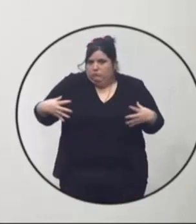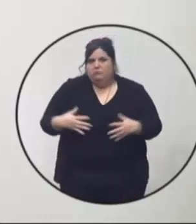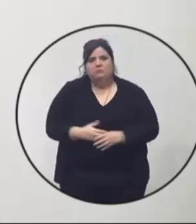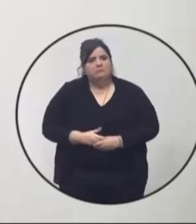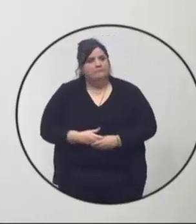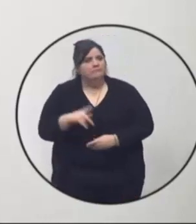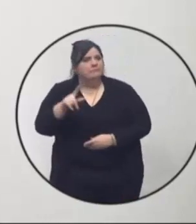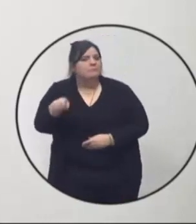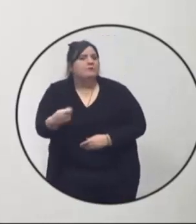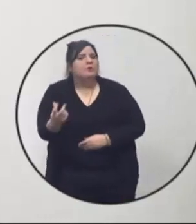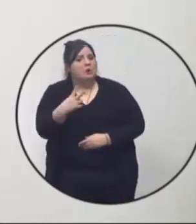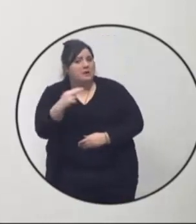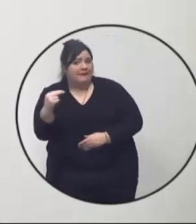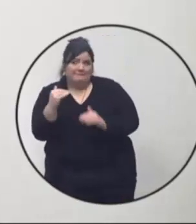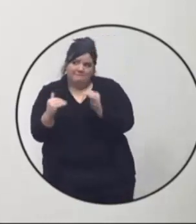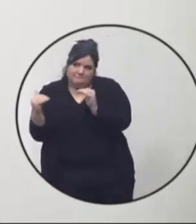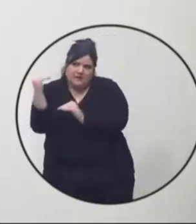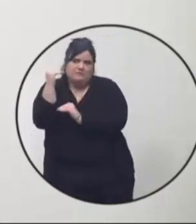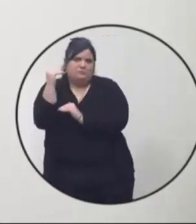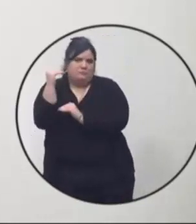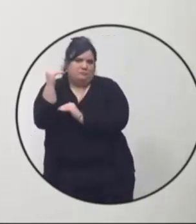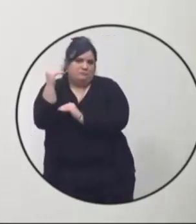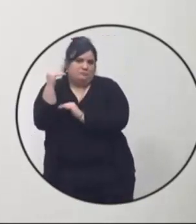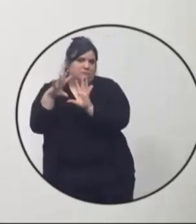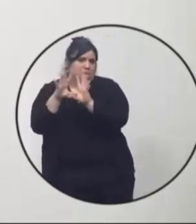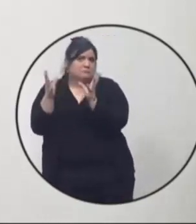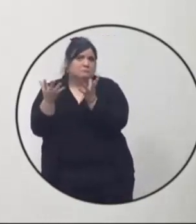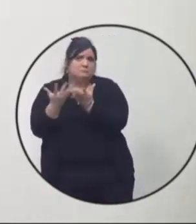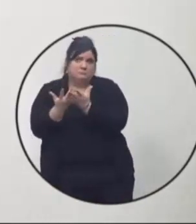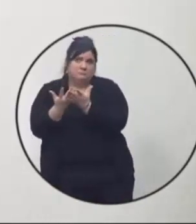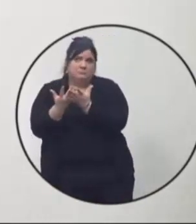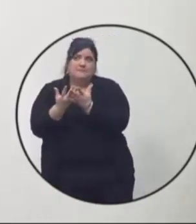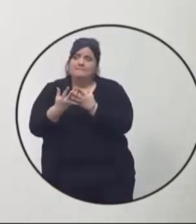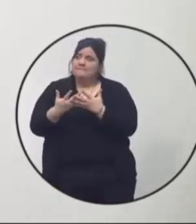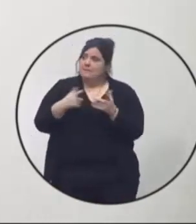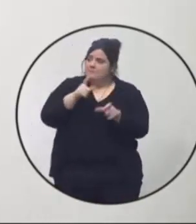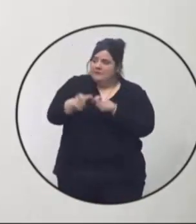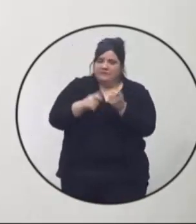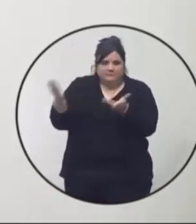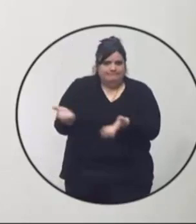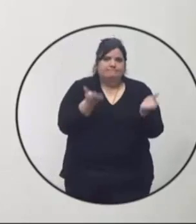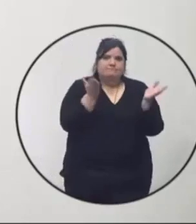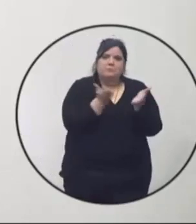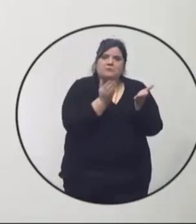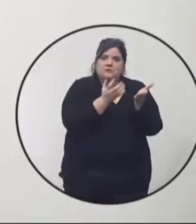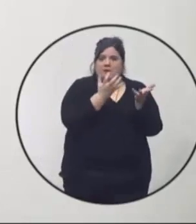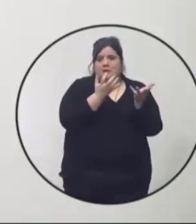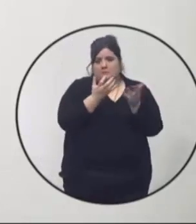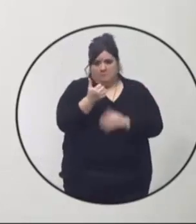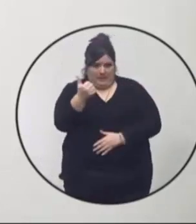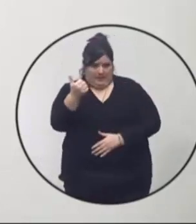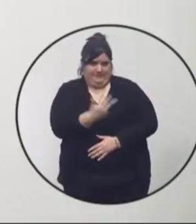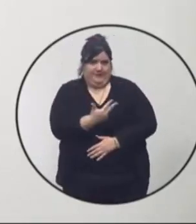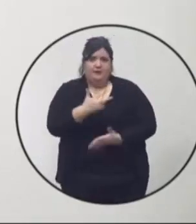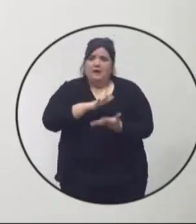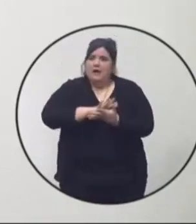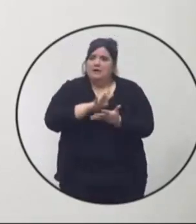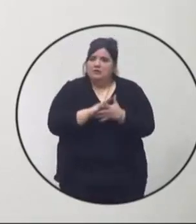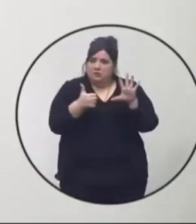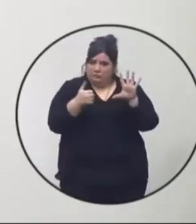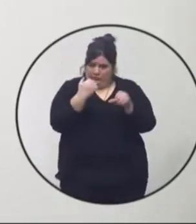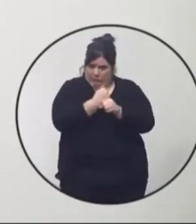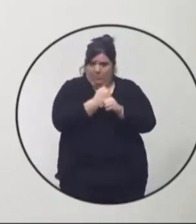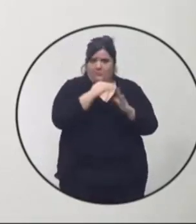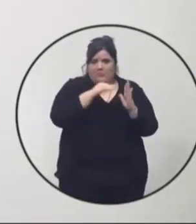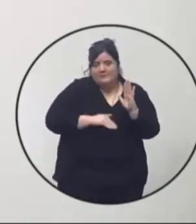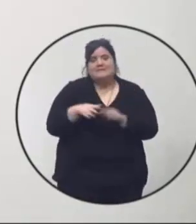donc voilà c'était mon avis sur la chose que voilà comme d'habitude nos politiques font n'importe quoi comme d'habitude ils